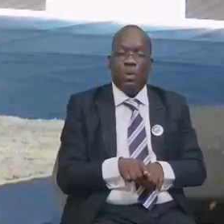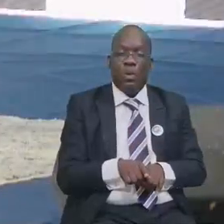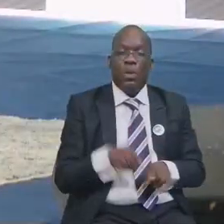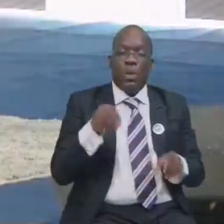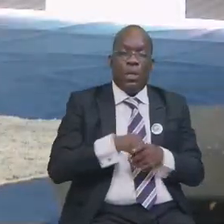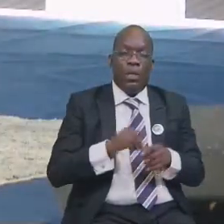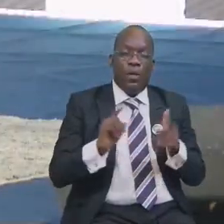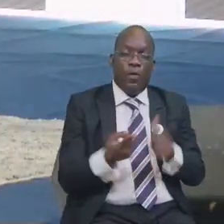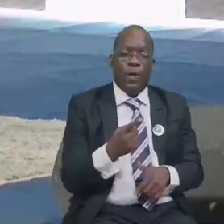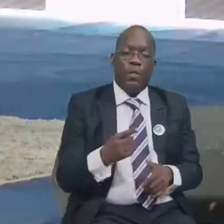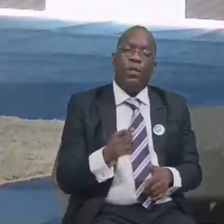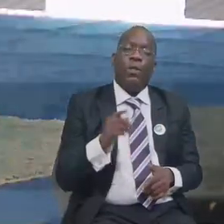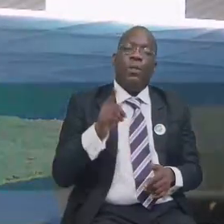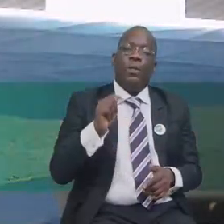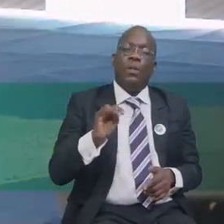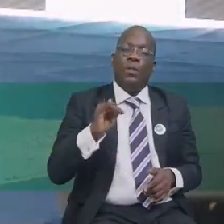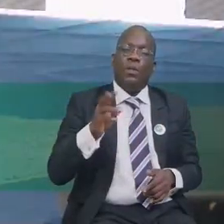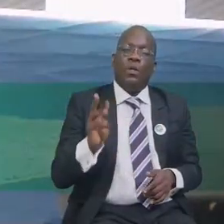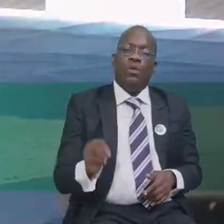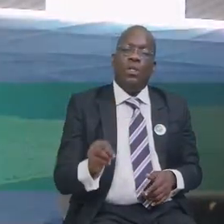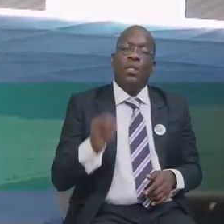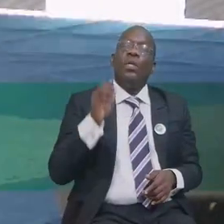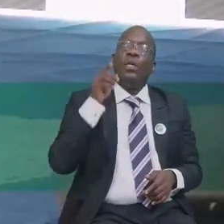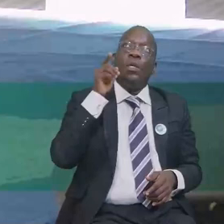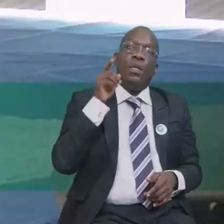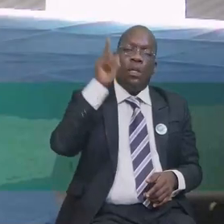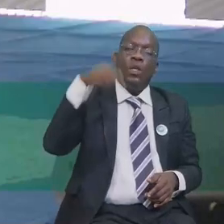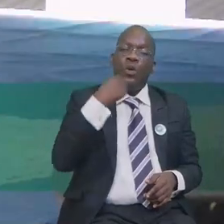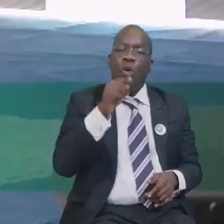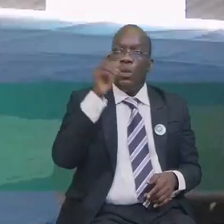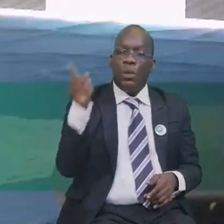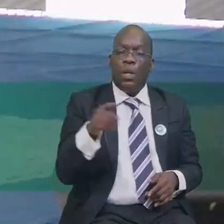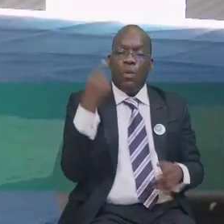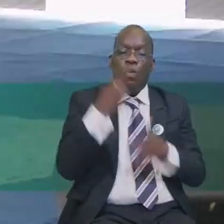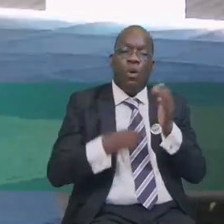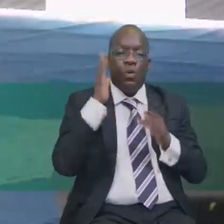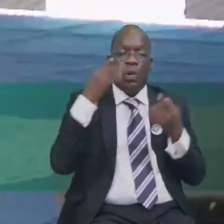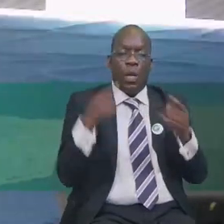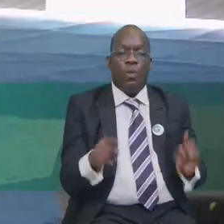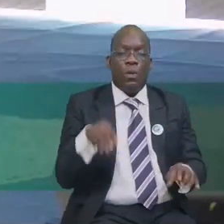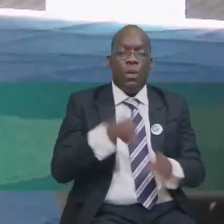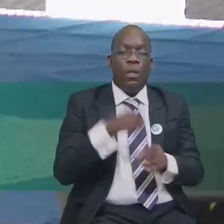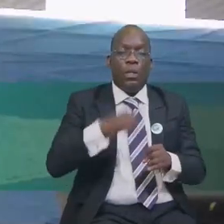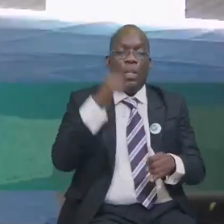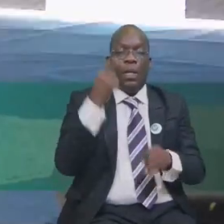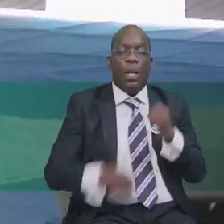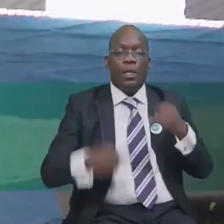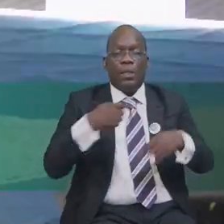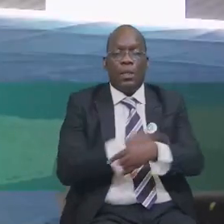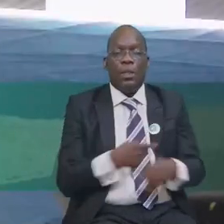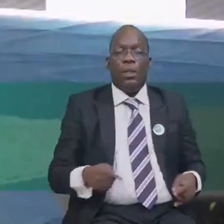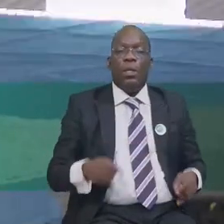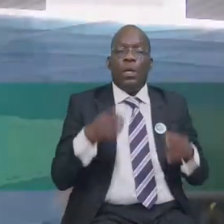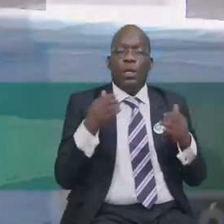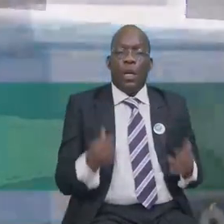Timothée, il nous a dit ce qui va se passer dans les derniers temps, dans la fin des temps. Maintenant, il dit en